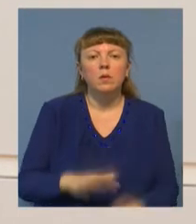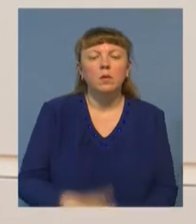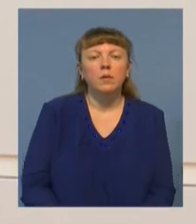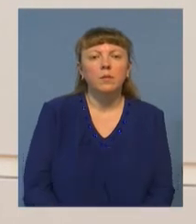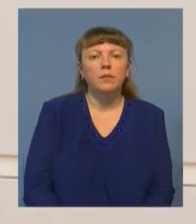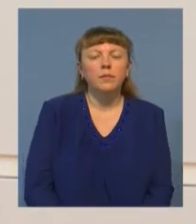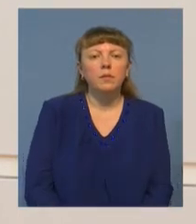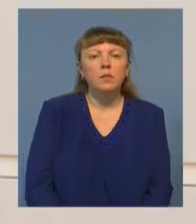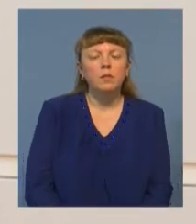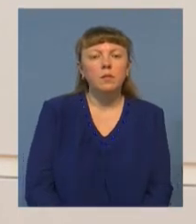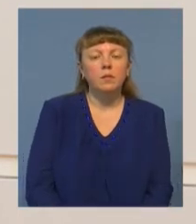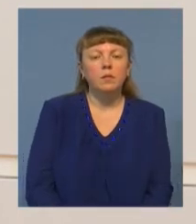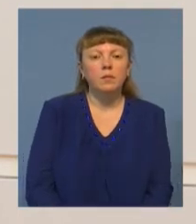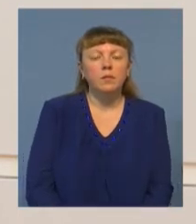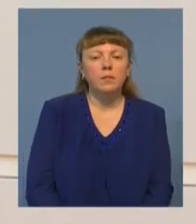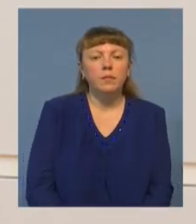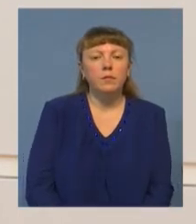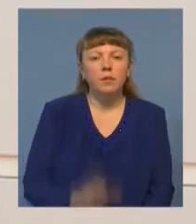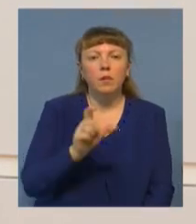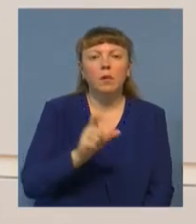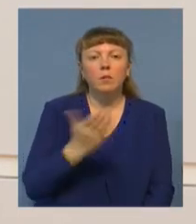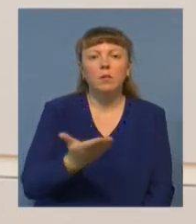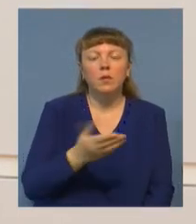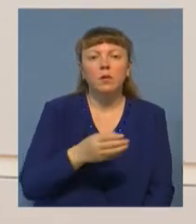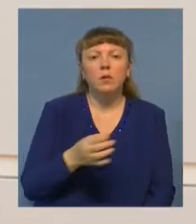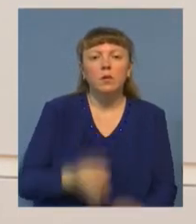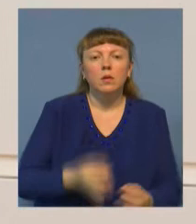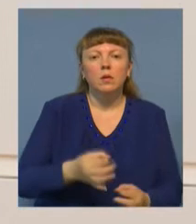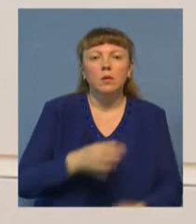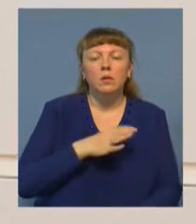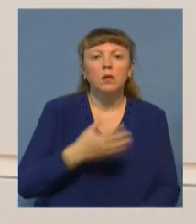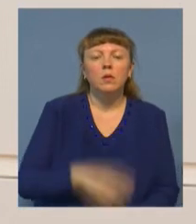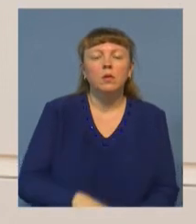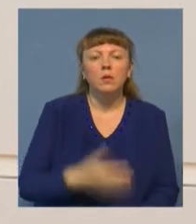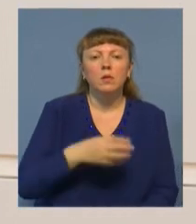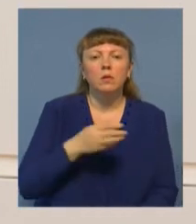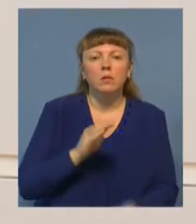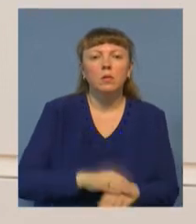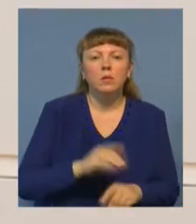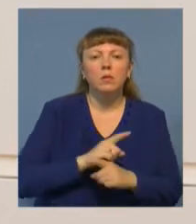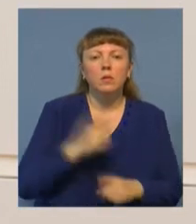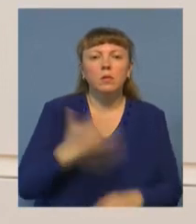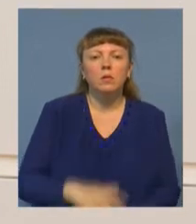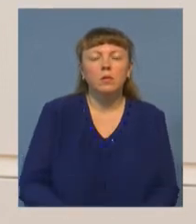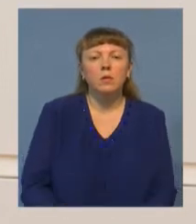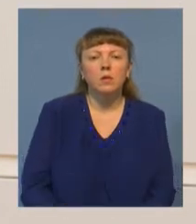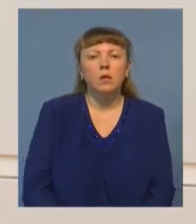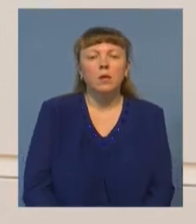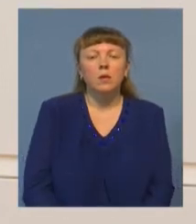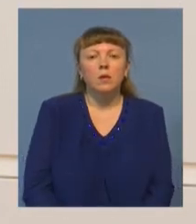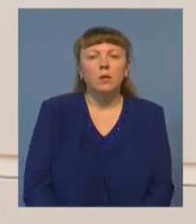Но если гражданин обращается в суд с заявлением об установлении факта смерти, факта смерти, то